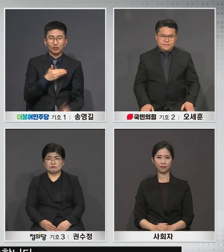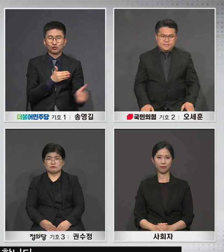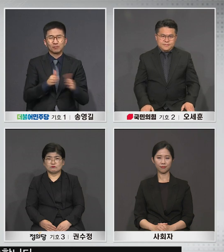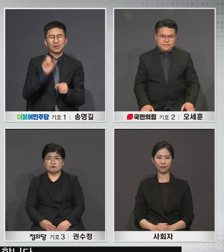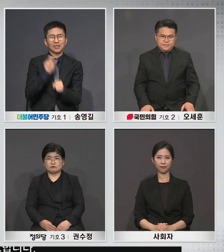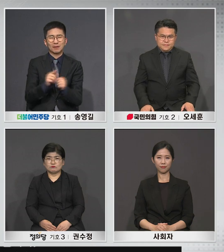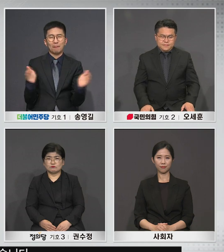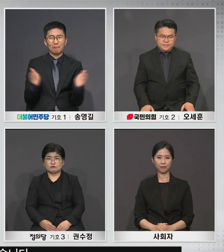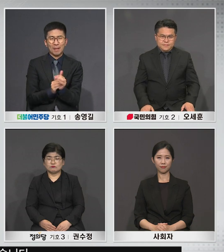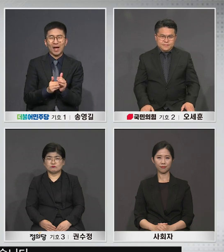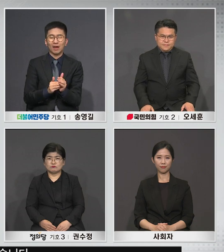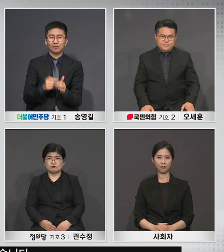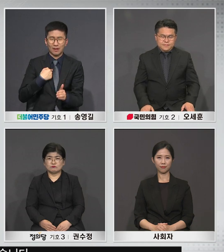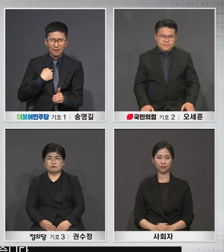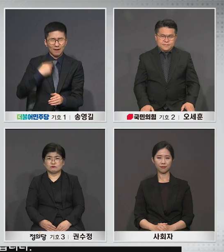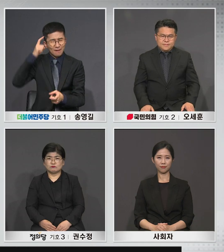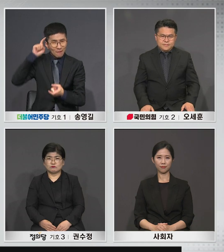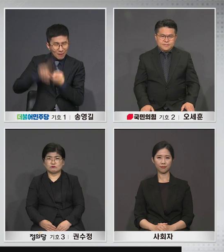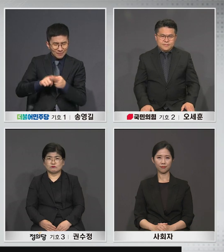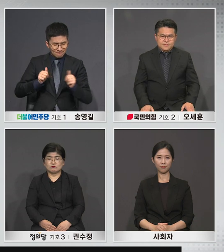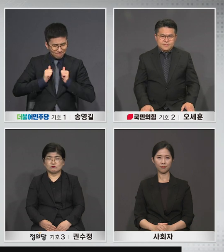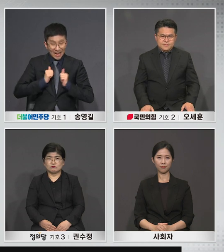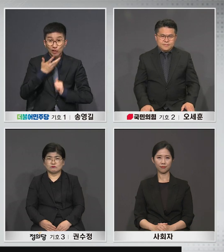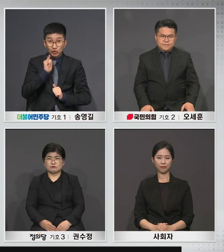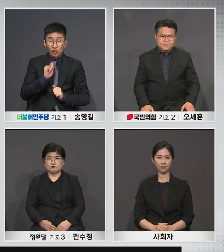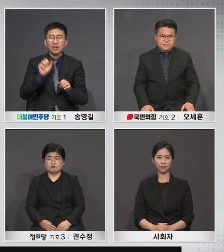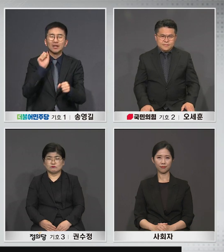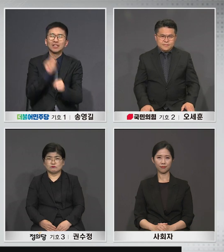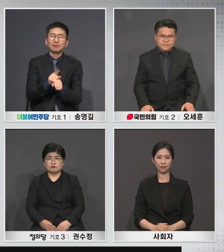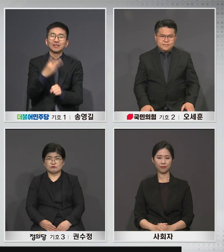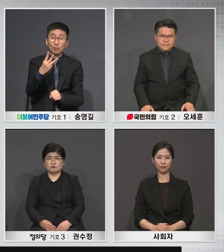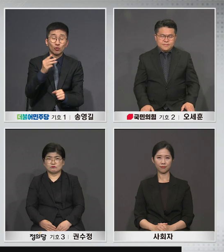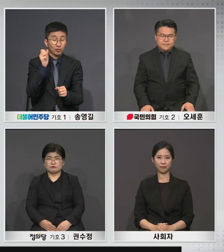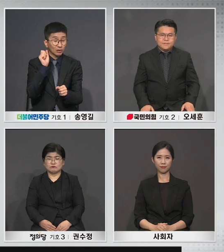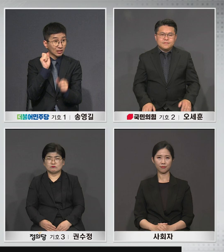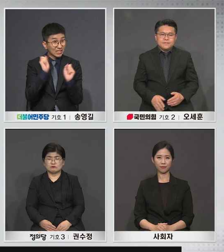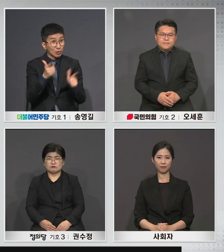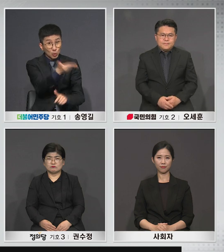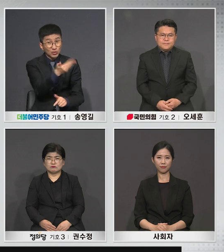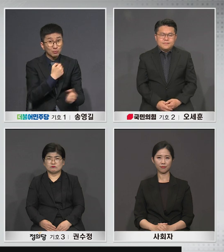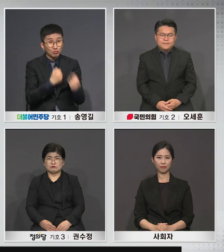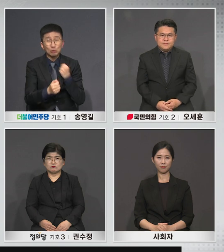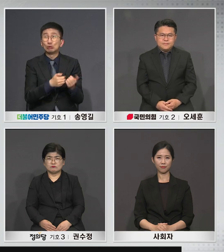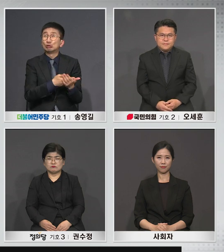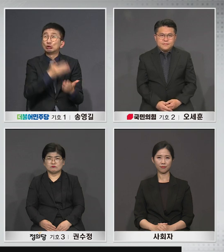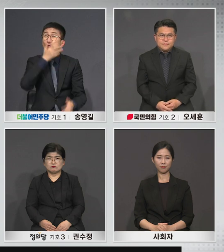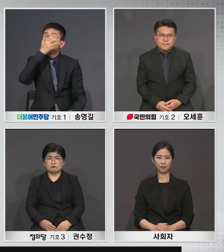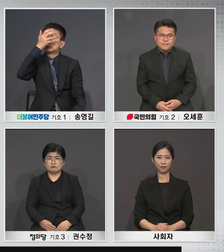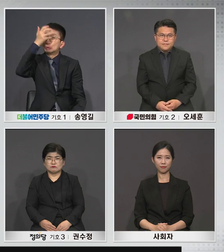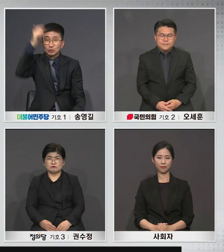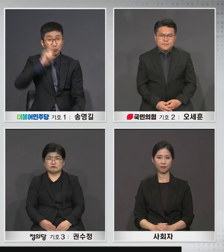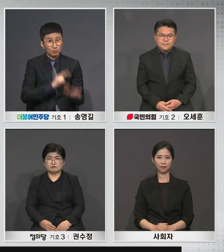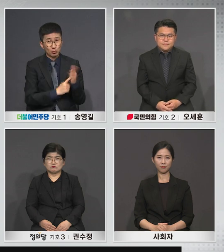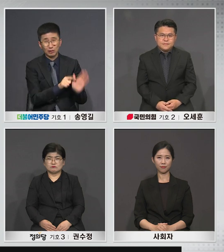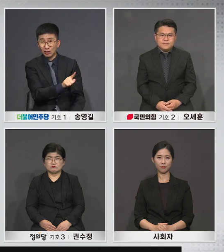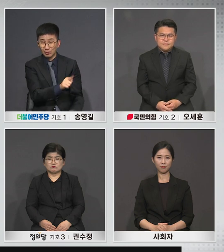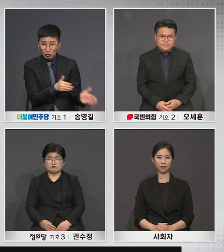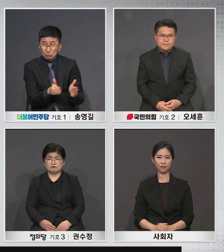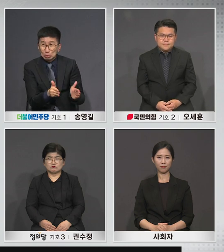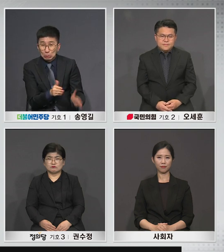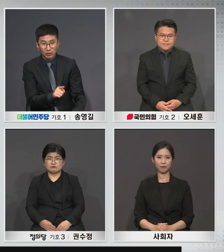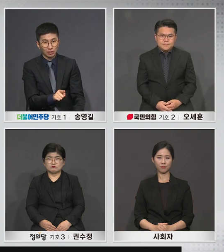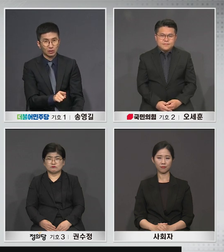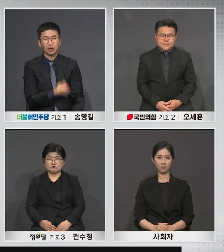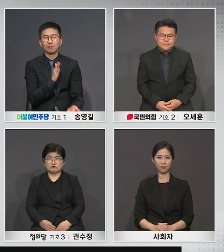있습니다. 열정을 가지고 있습니다. 세 번의 기회를 줬지만 그림만 그리고 지금 실험만 하고 있는 시장이 아니라 준비된 시장,